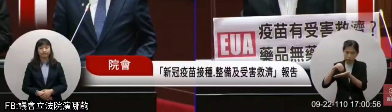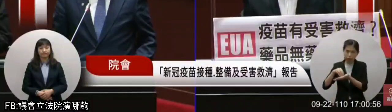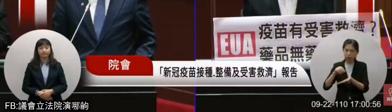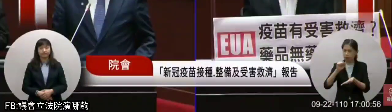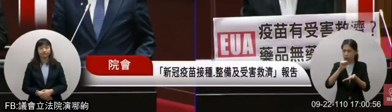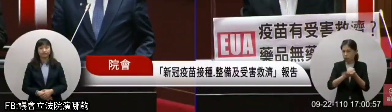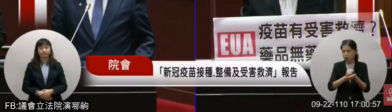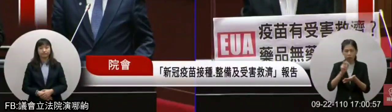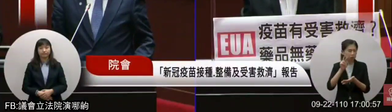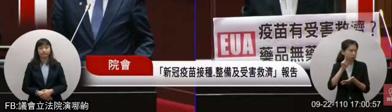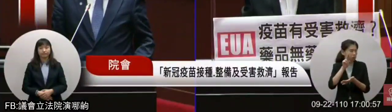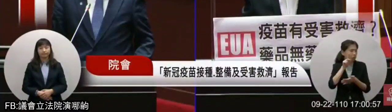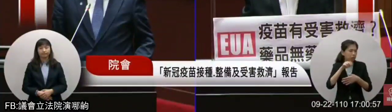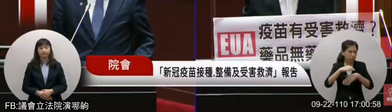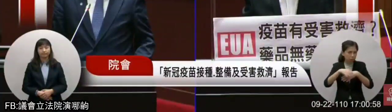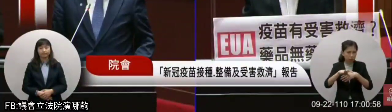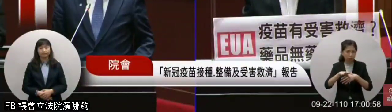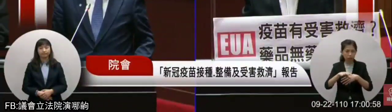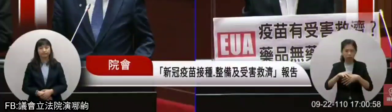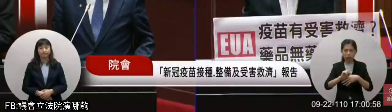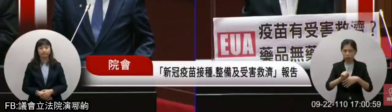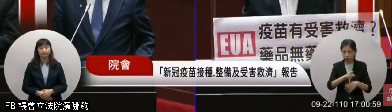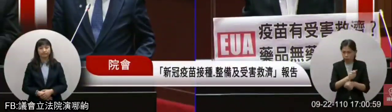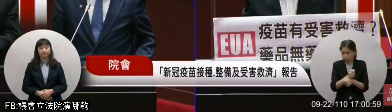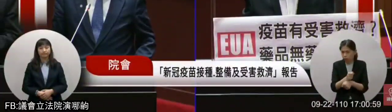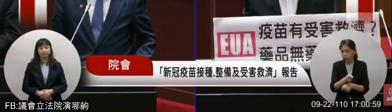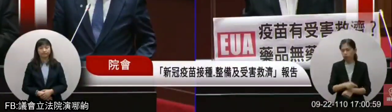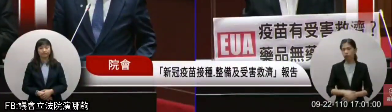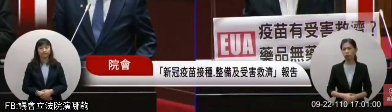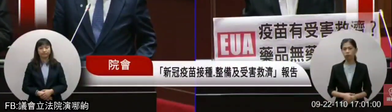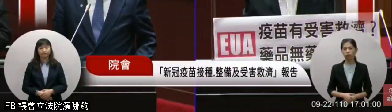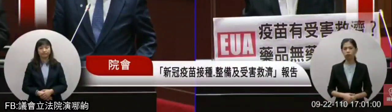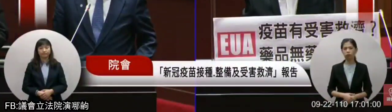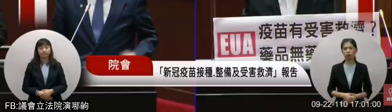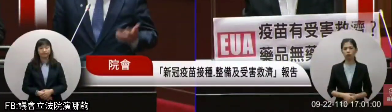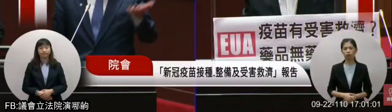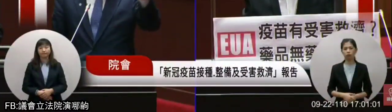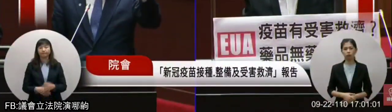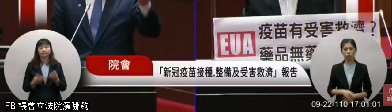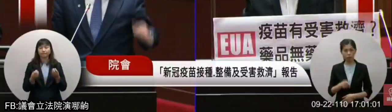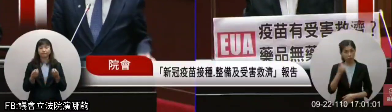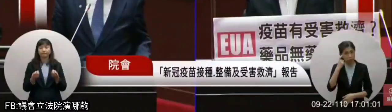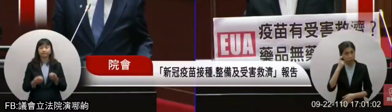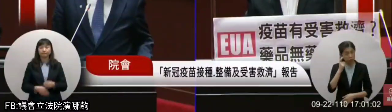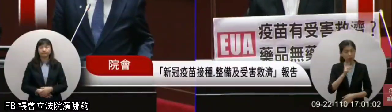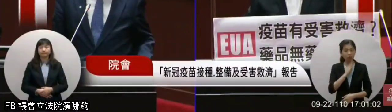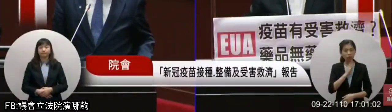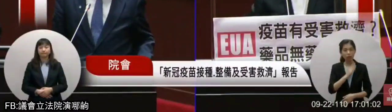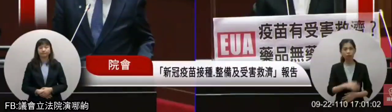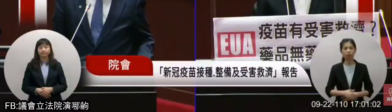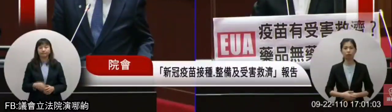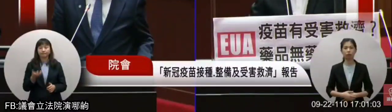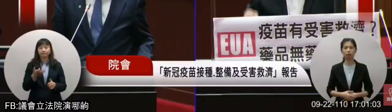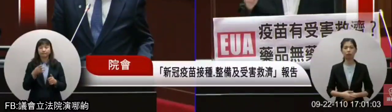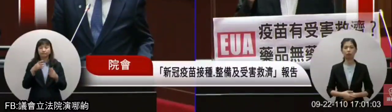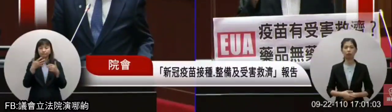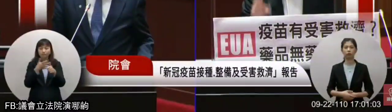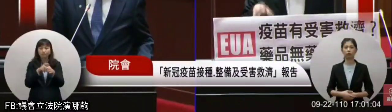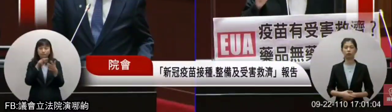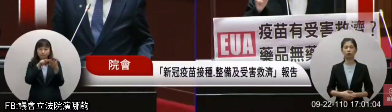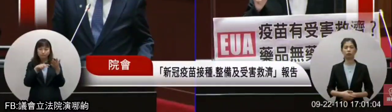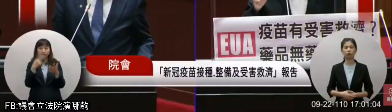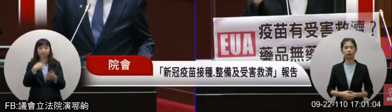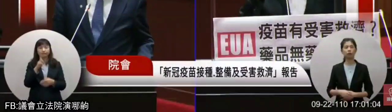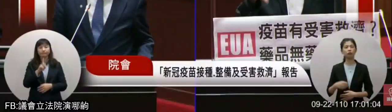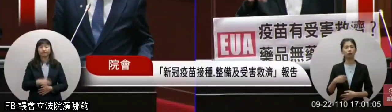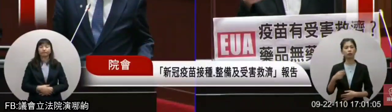哈。那我问部长，还要想一下。 没有没有没有，我是刚刚把这文字再看一下。 讲到